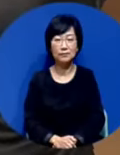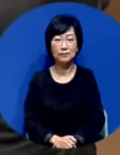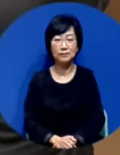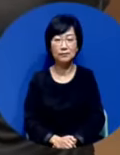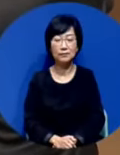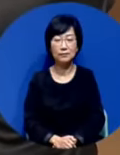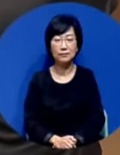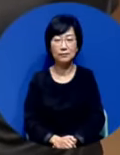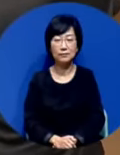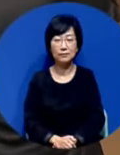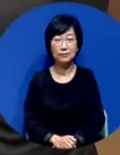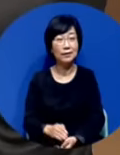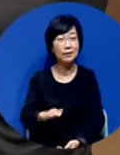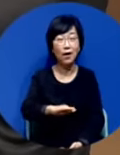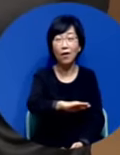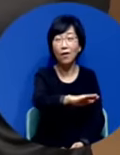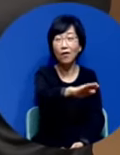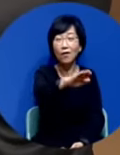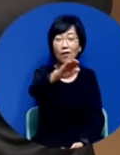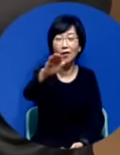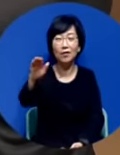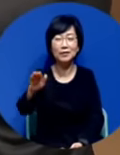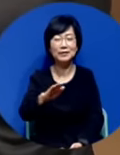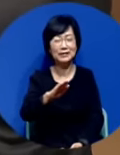참 선교사로 나가면